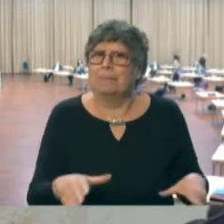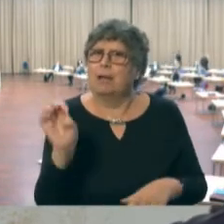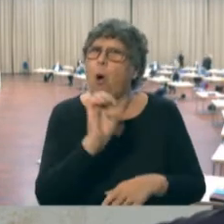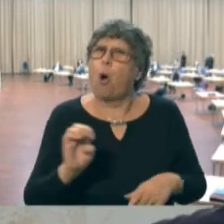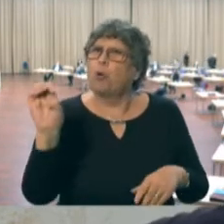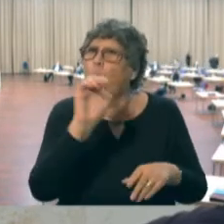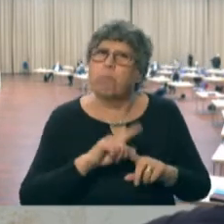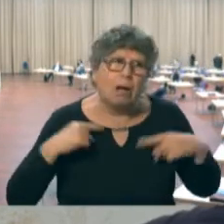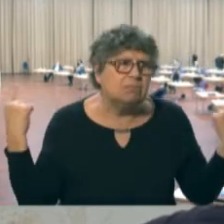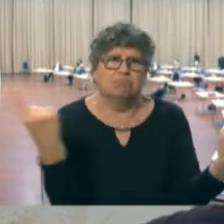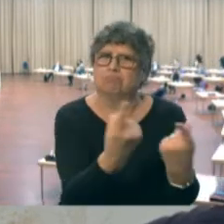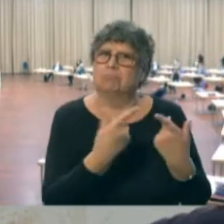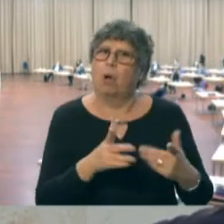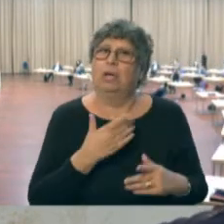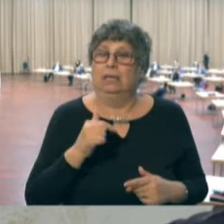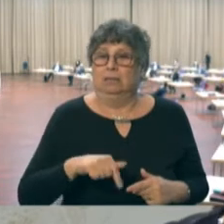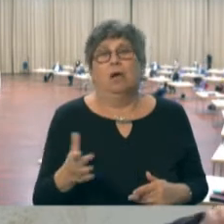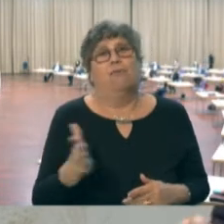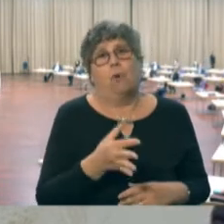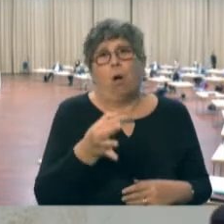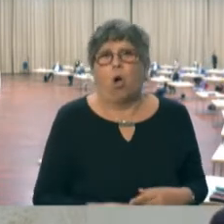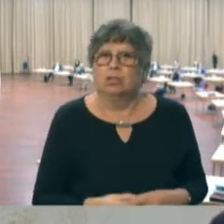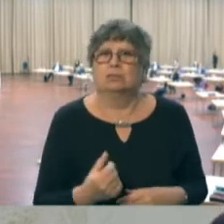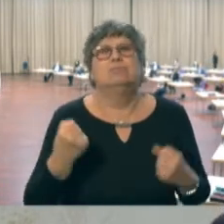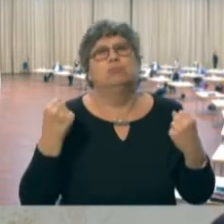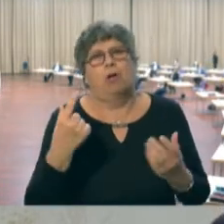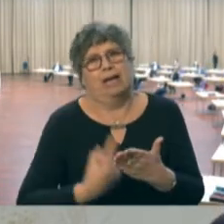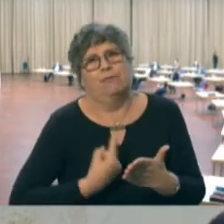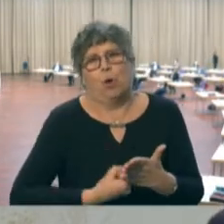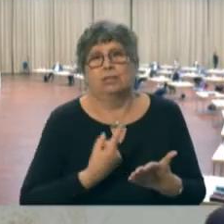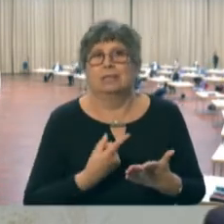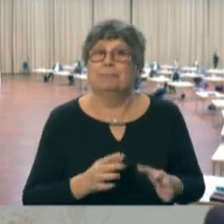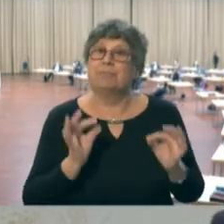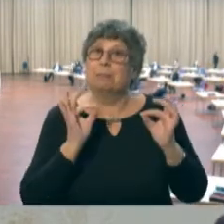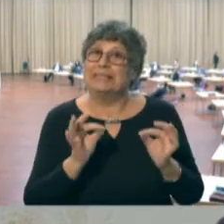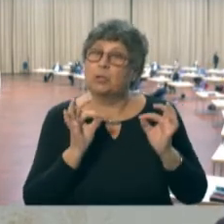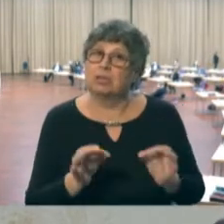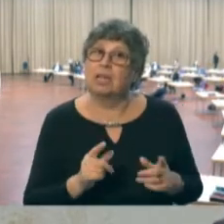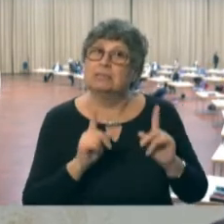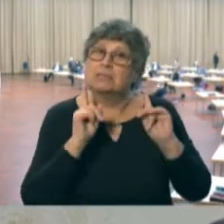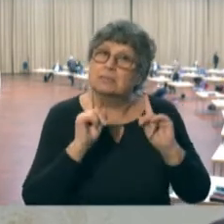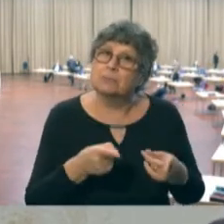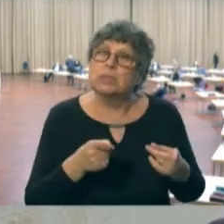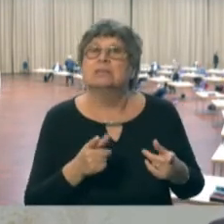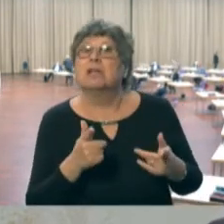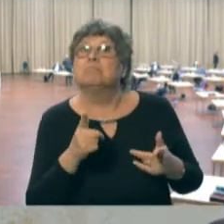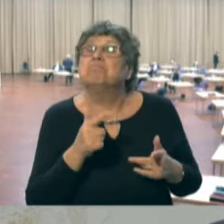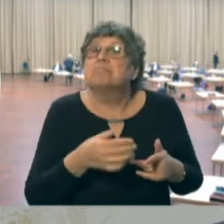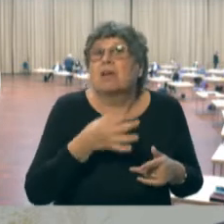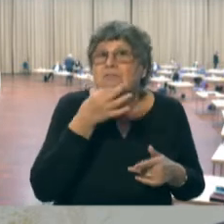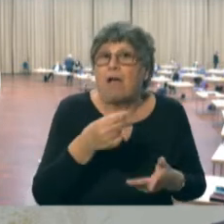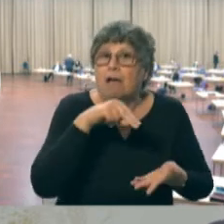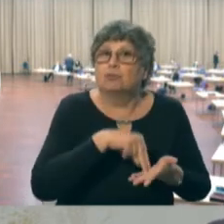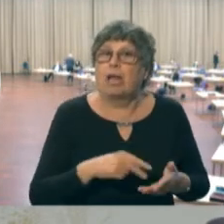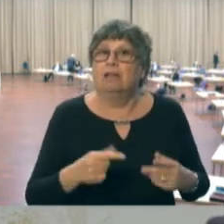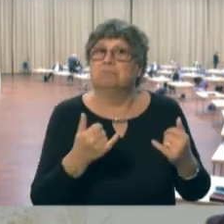europaweit, aber auch hier vor Ort bei uns stark gefordert. Insbesondere mussten sich die Anstalten der Frage stellen, wie den